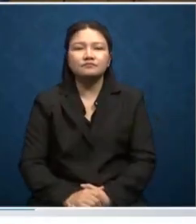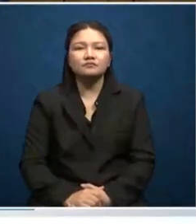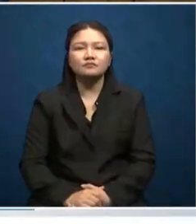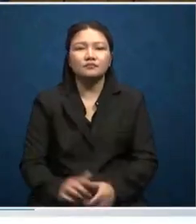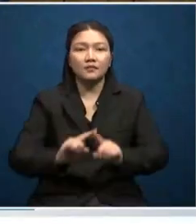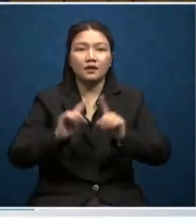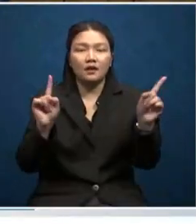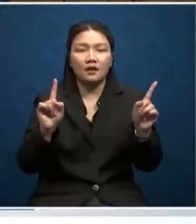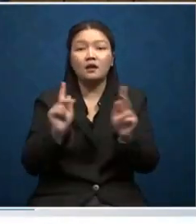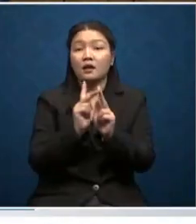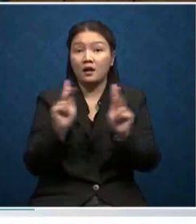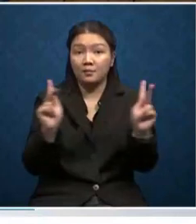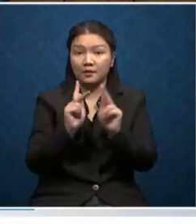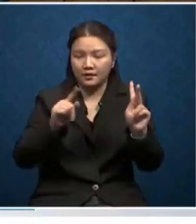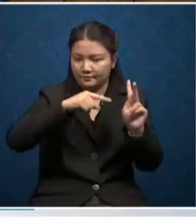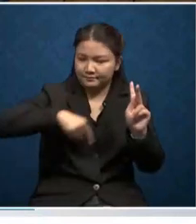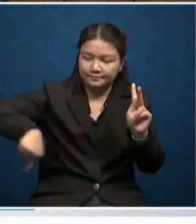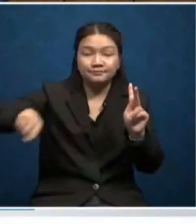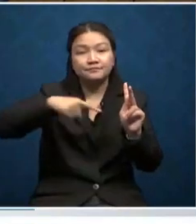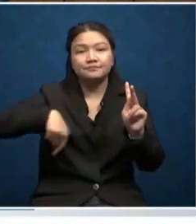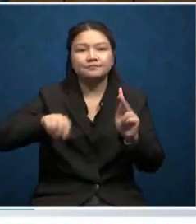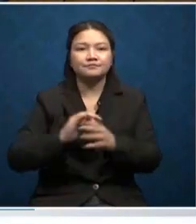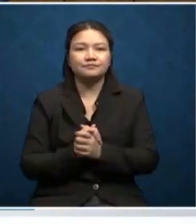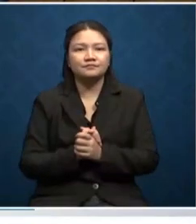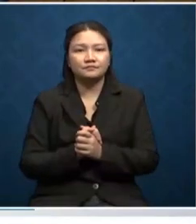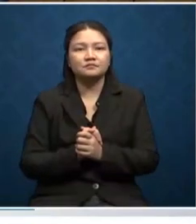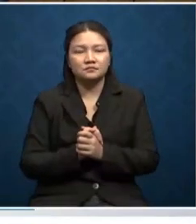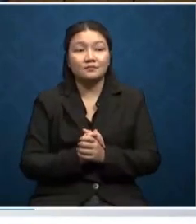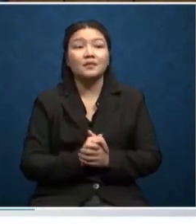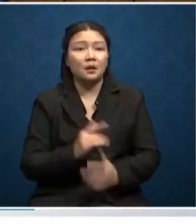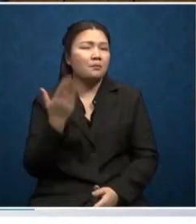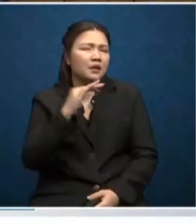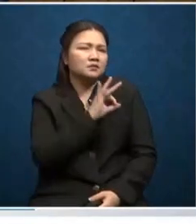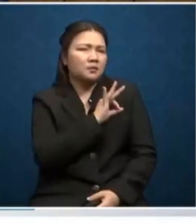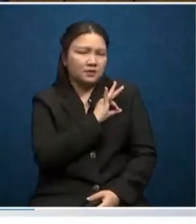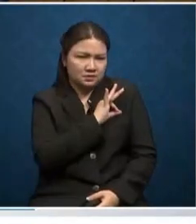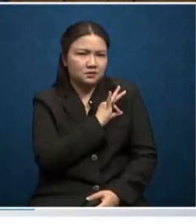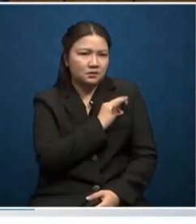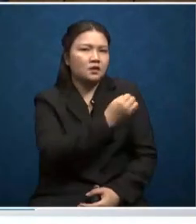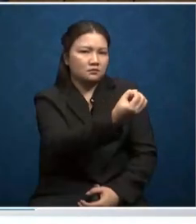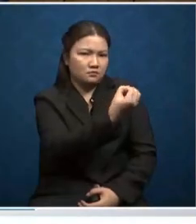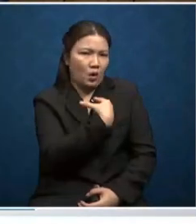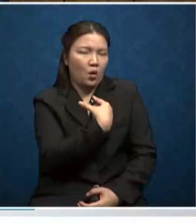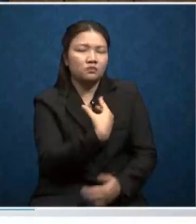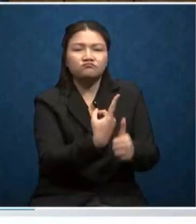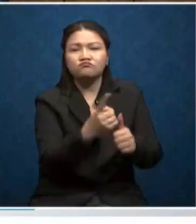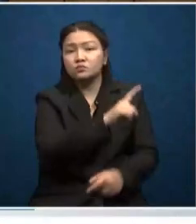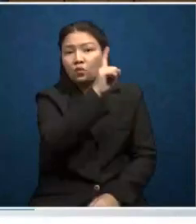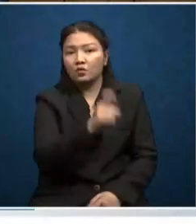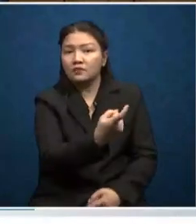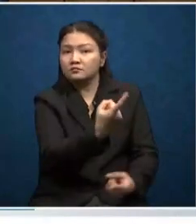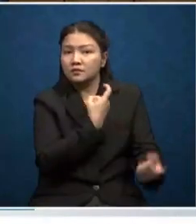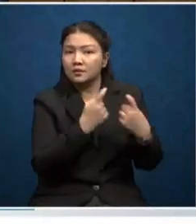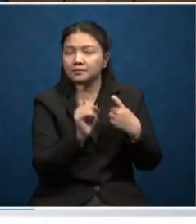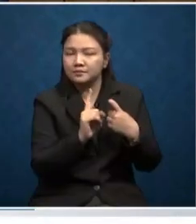กรรมธิการเนี่ยนะครับเมื่อมีท่านสมาชิกแปรยติเข้ามาเนี่ยเราอภิปรายกัน